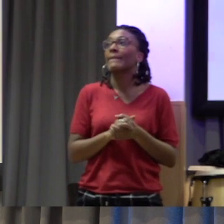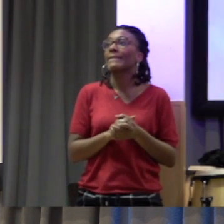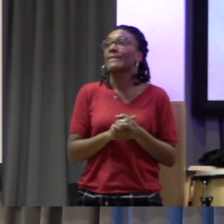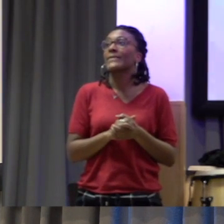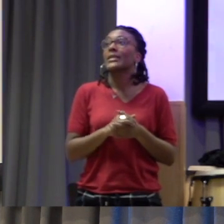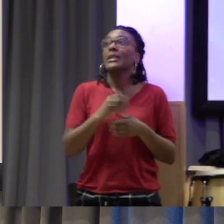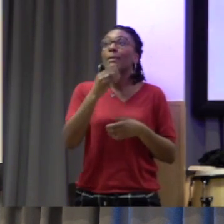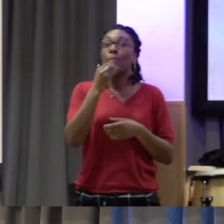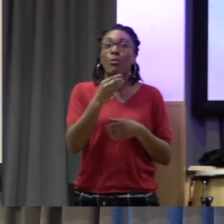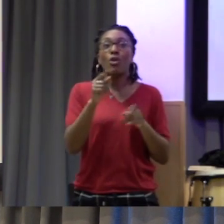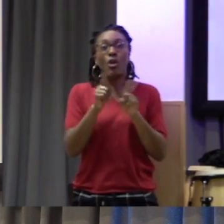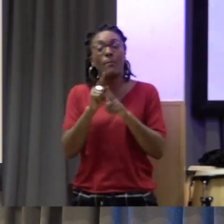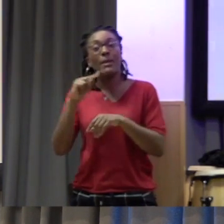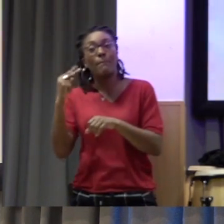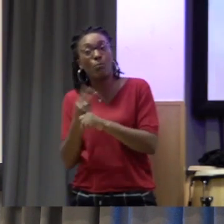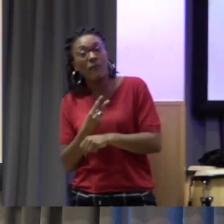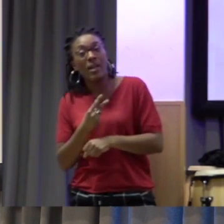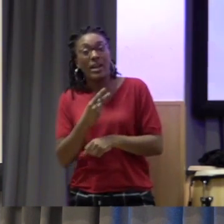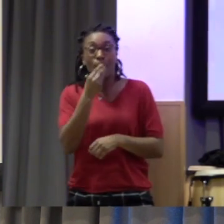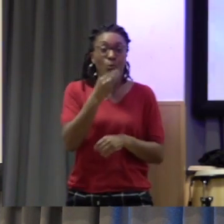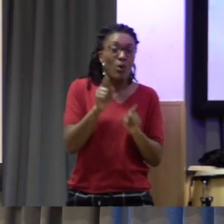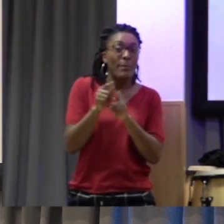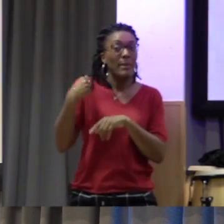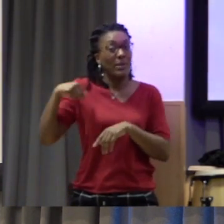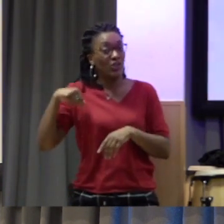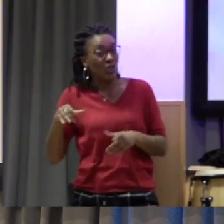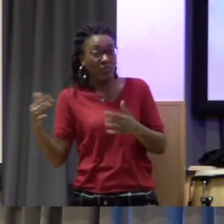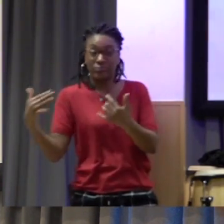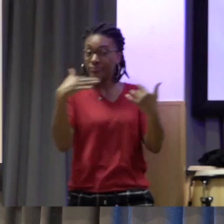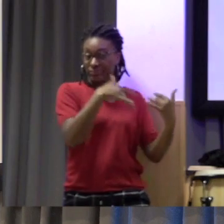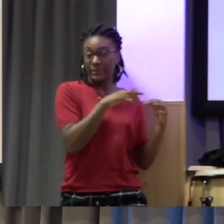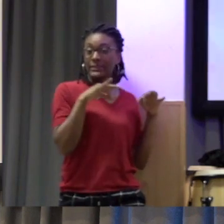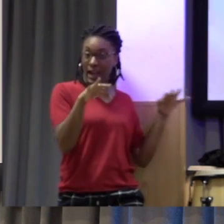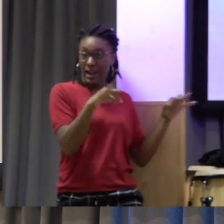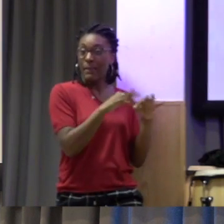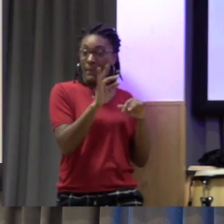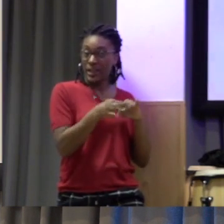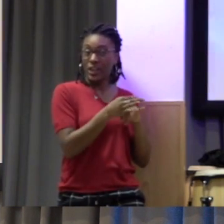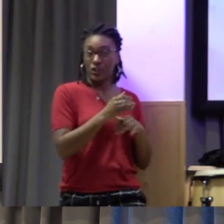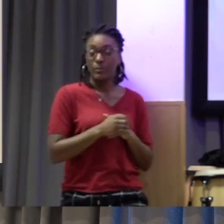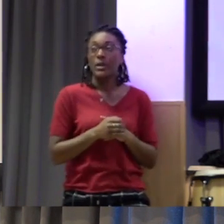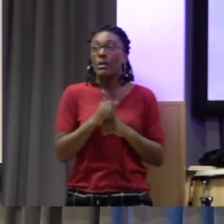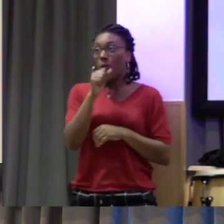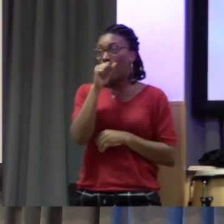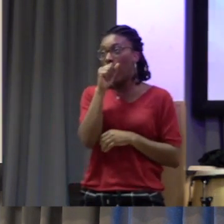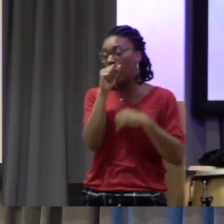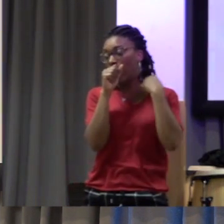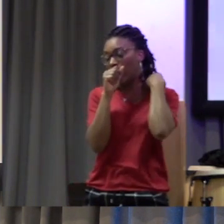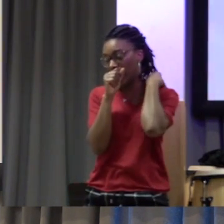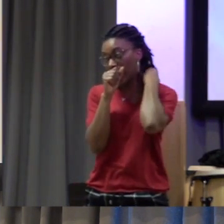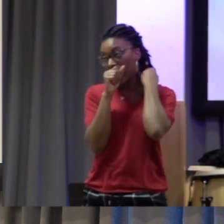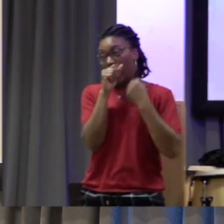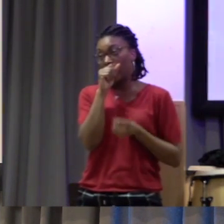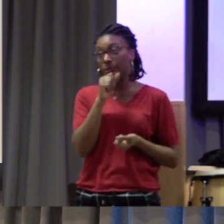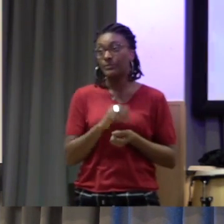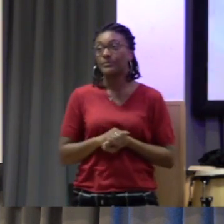comme les mauvais. Le peuple d'Israël comptait sur sa filiation naturelle pour bénéficier du salut